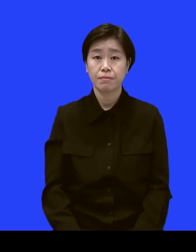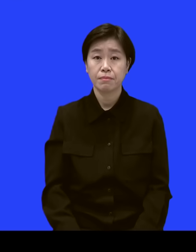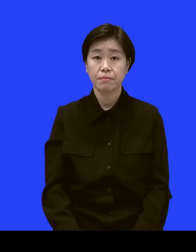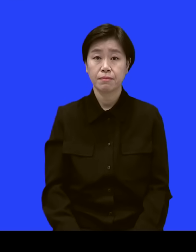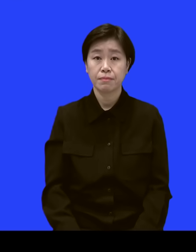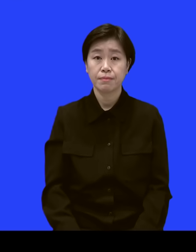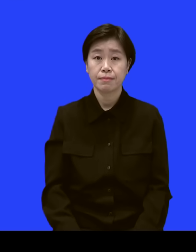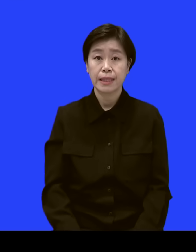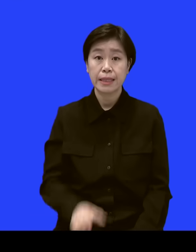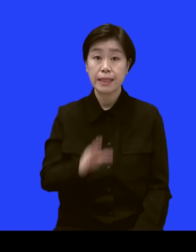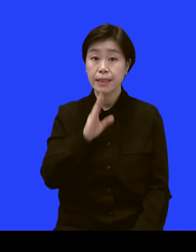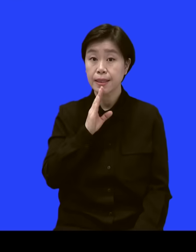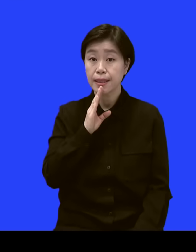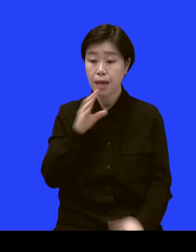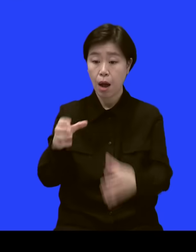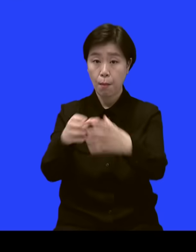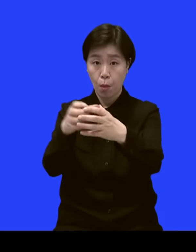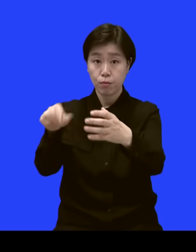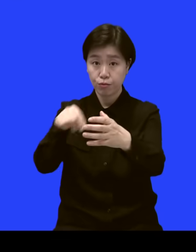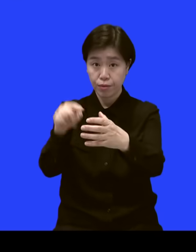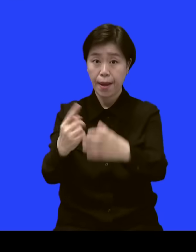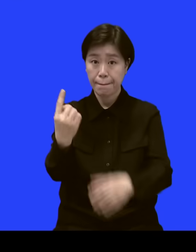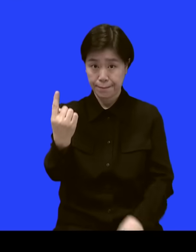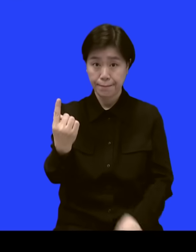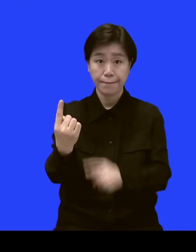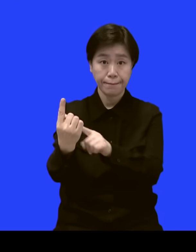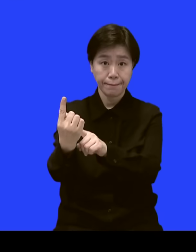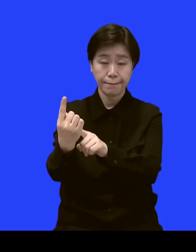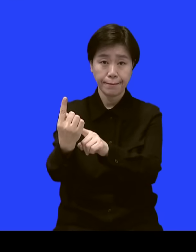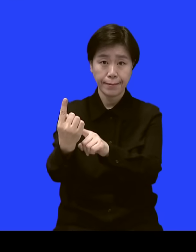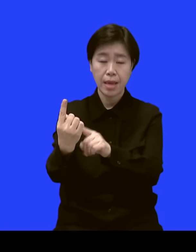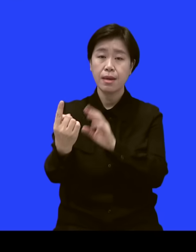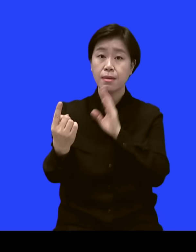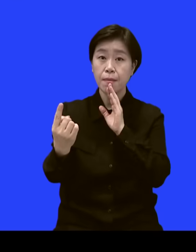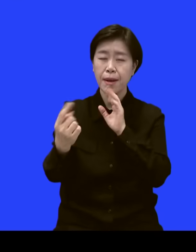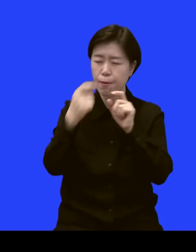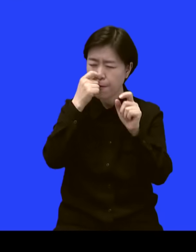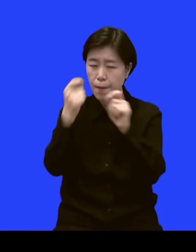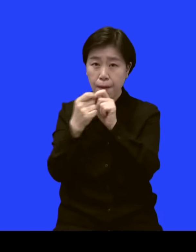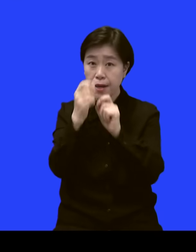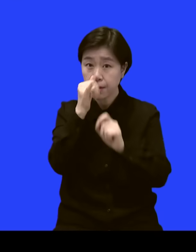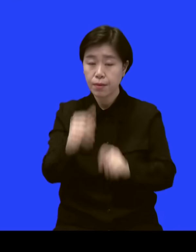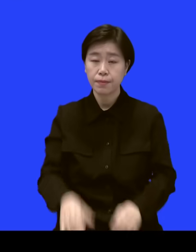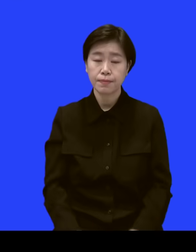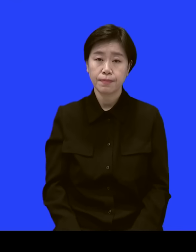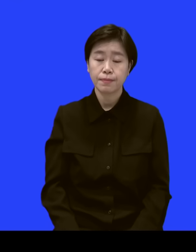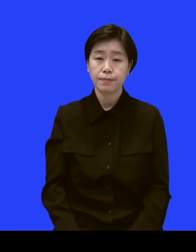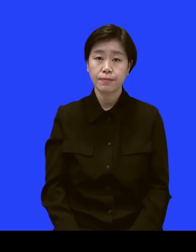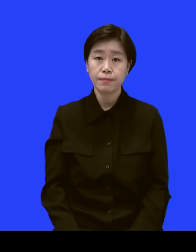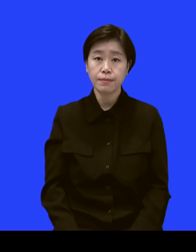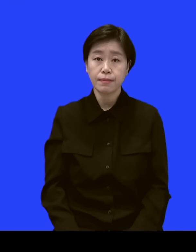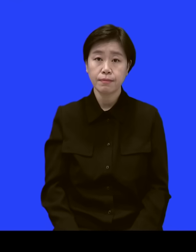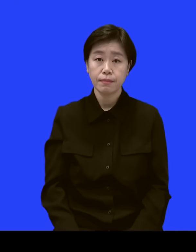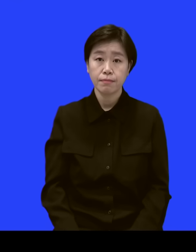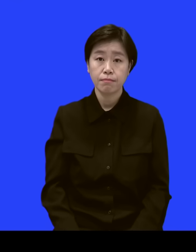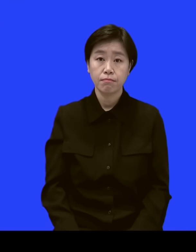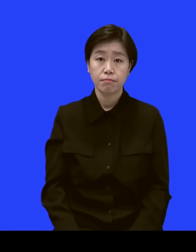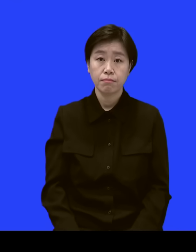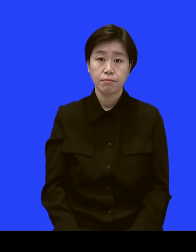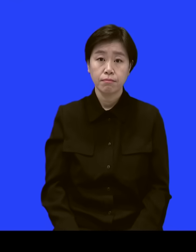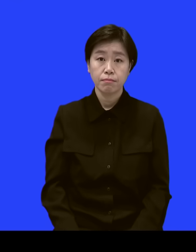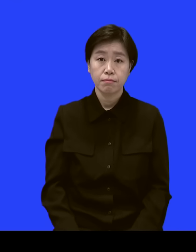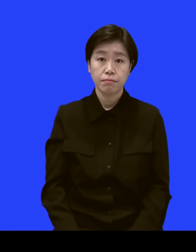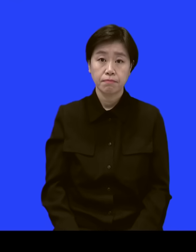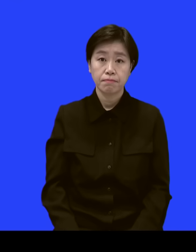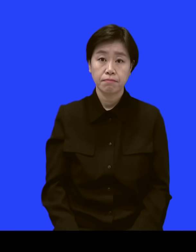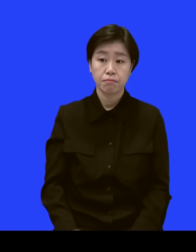정말 너무너무 정말 사랑했던 동생이 있었어요. 아이 친구 엄마인데 저보다 나이가 어려서. 근데